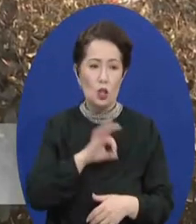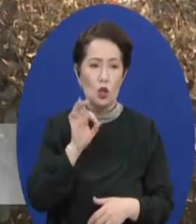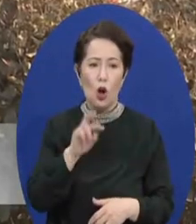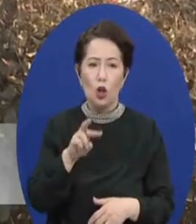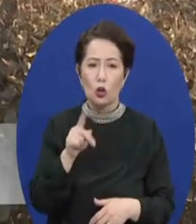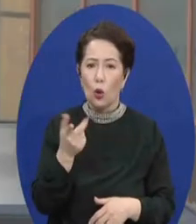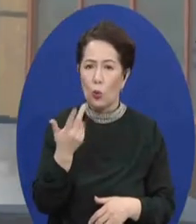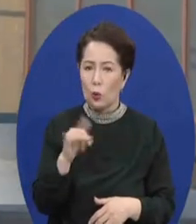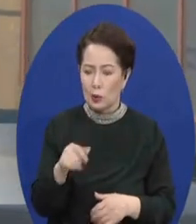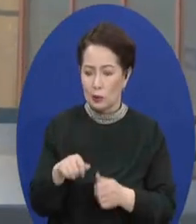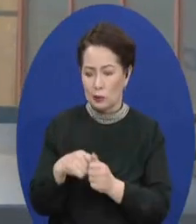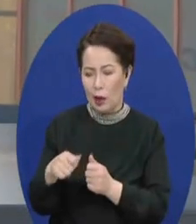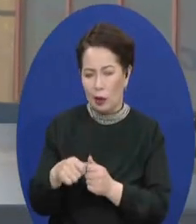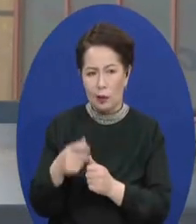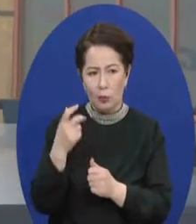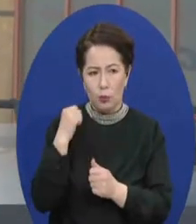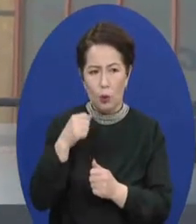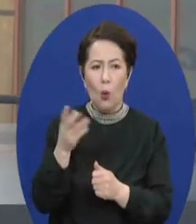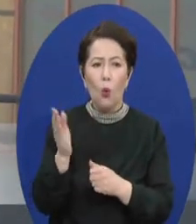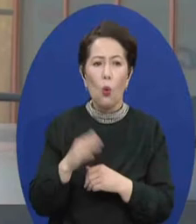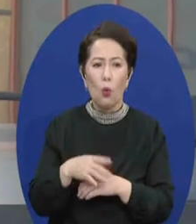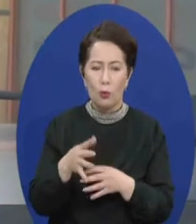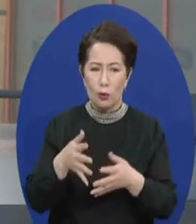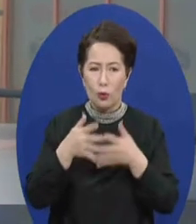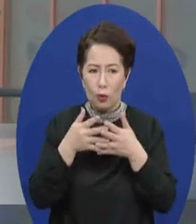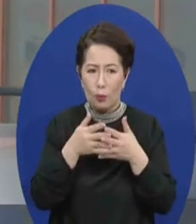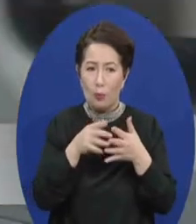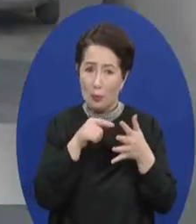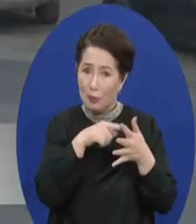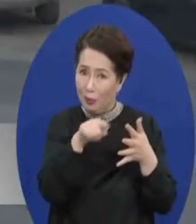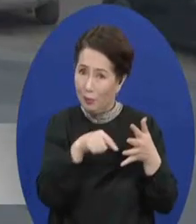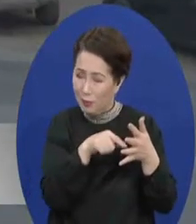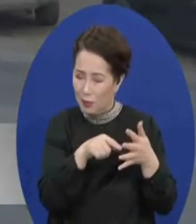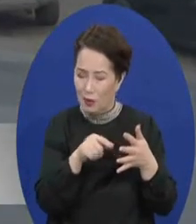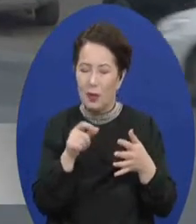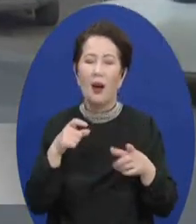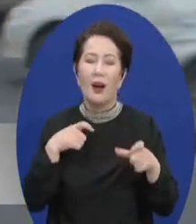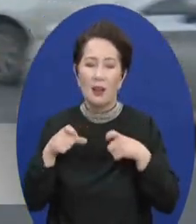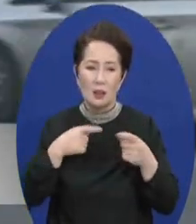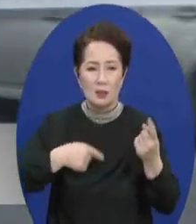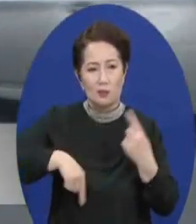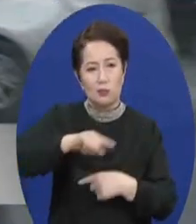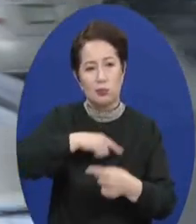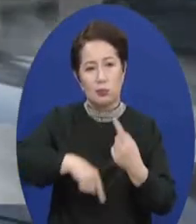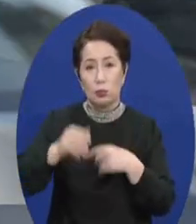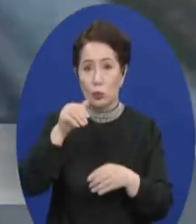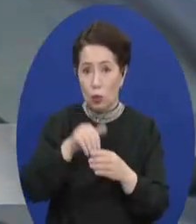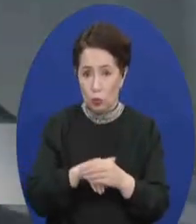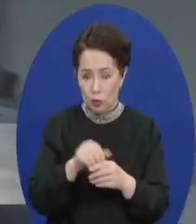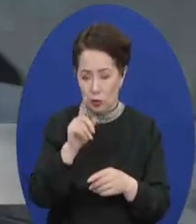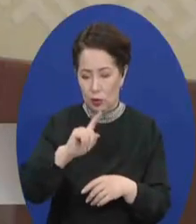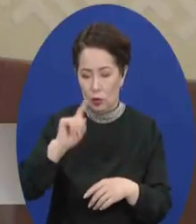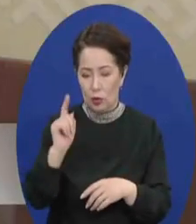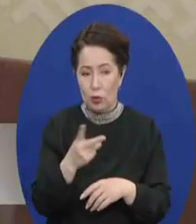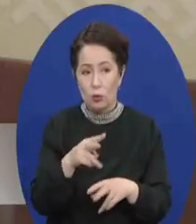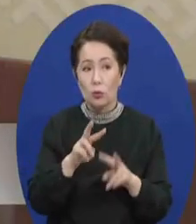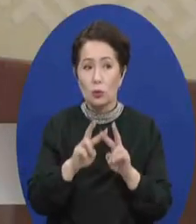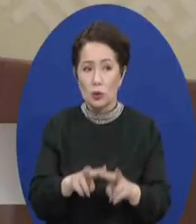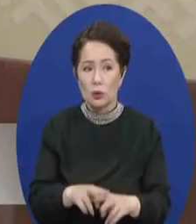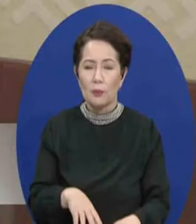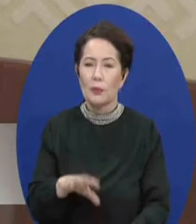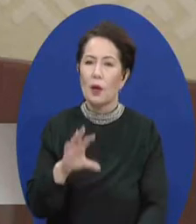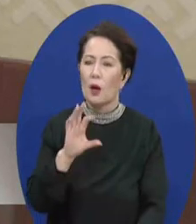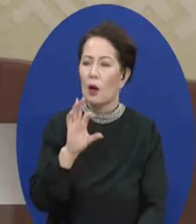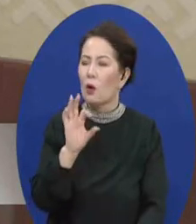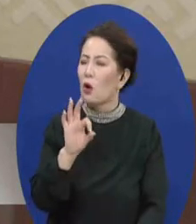олдоггүй зардал гаргадаг үхмэл хөрөнгө гэж нэрлэж болох үл хөдлөх хөрөнгүүдээ эдийн засгийн эргэлтэд оруулна. Цаашлаад